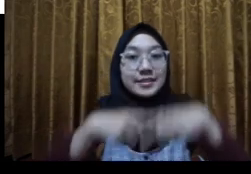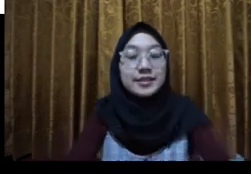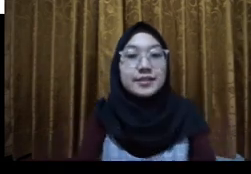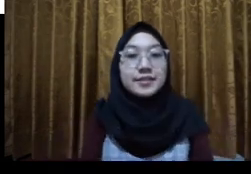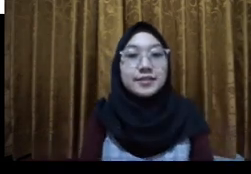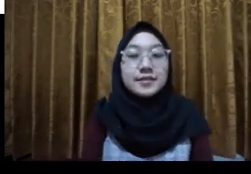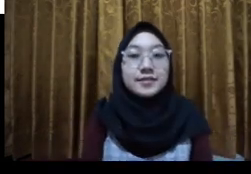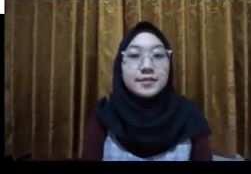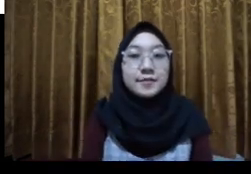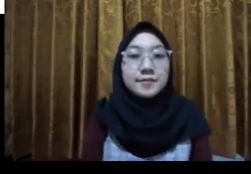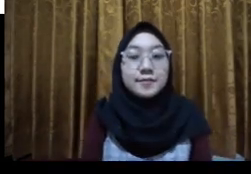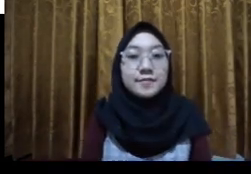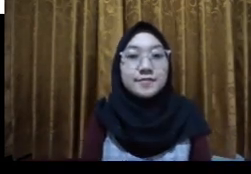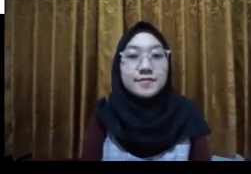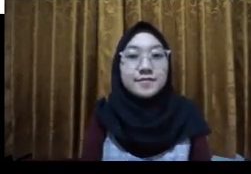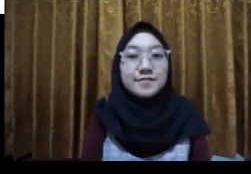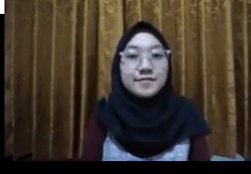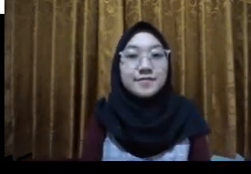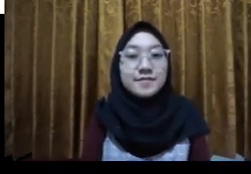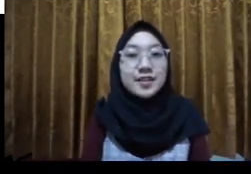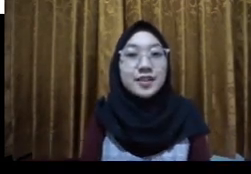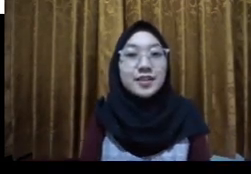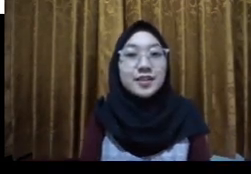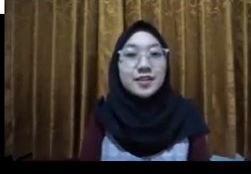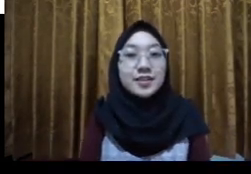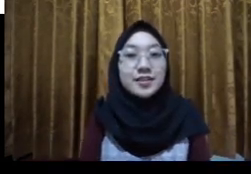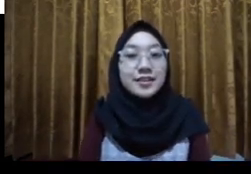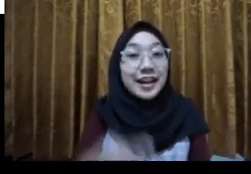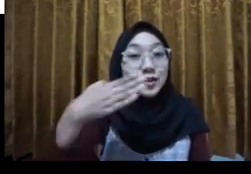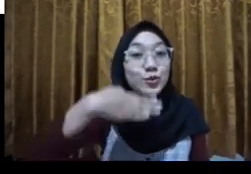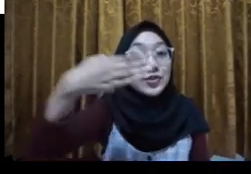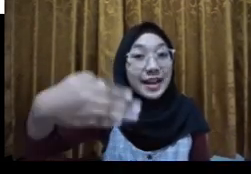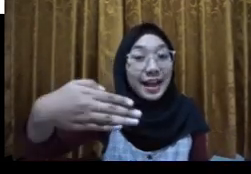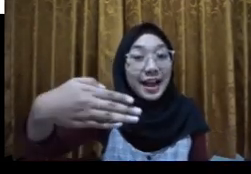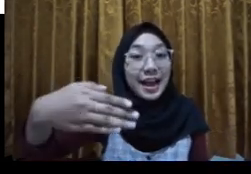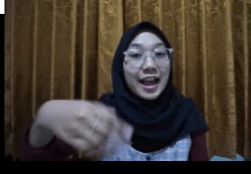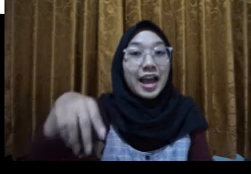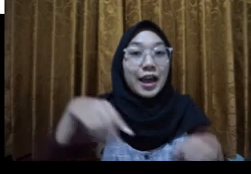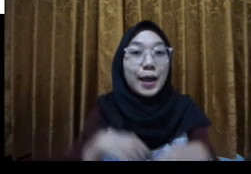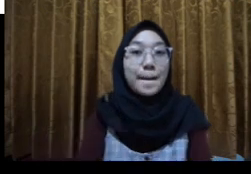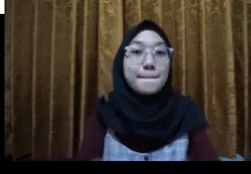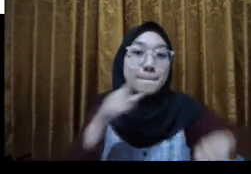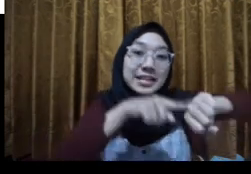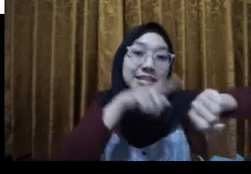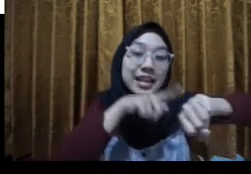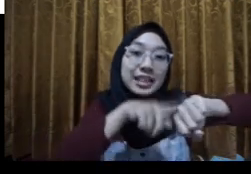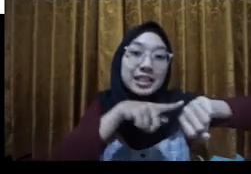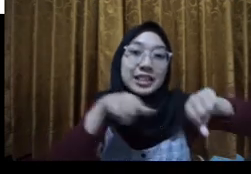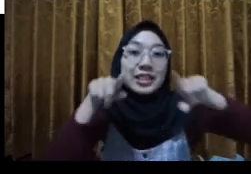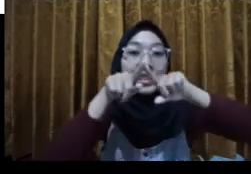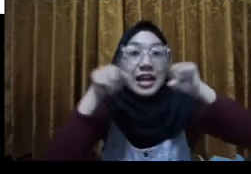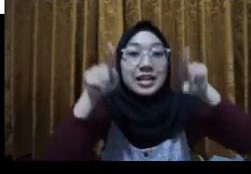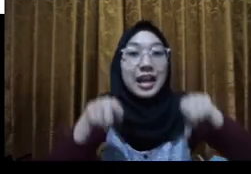udah dibacakan lampiran I atau lampiran 1. IPMU 2021 penanggung titik